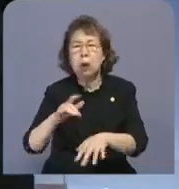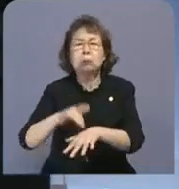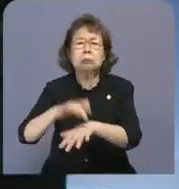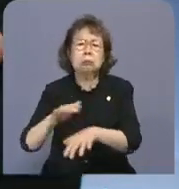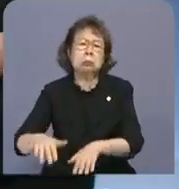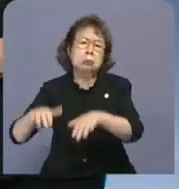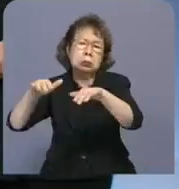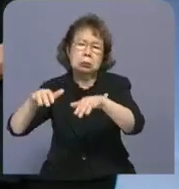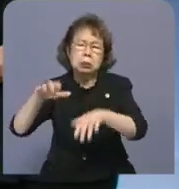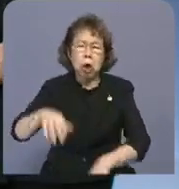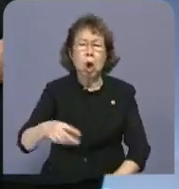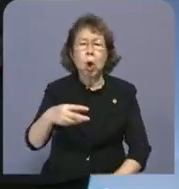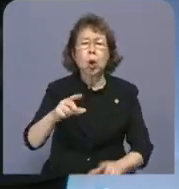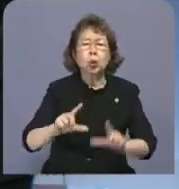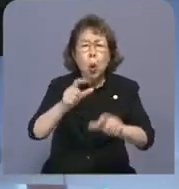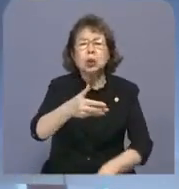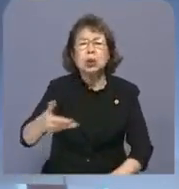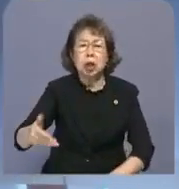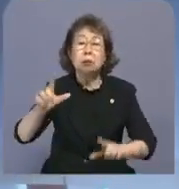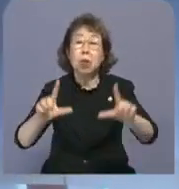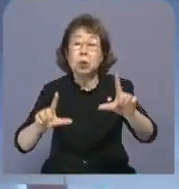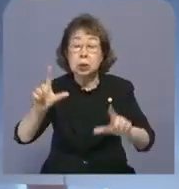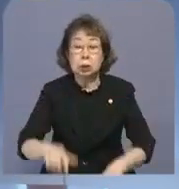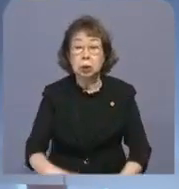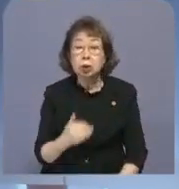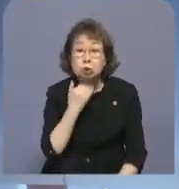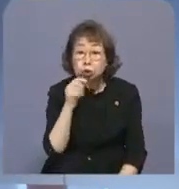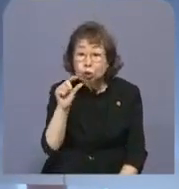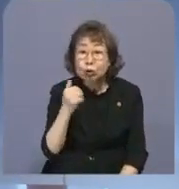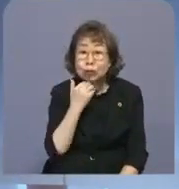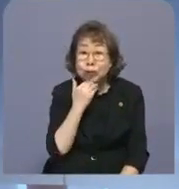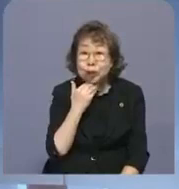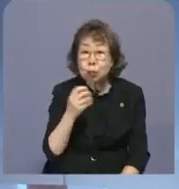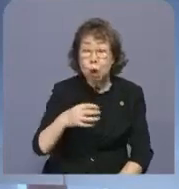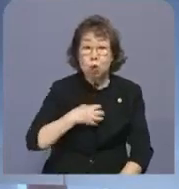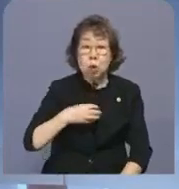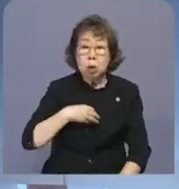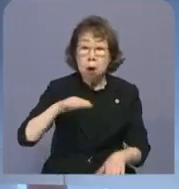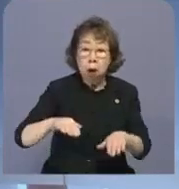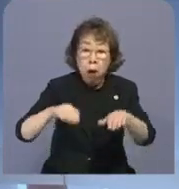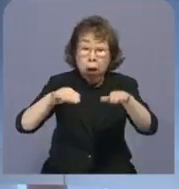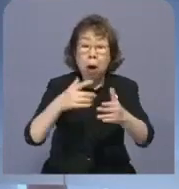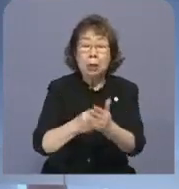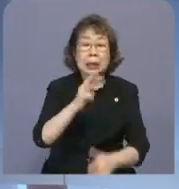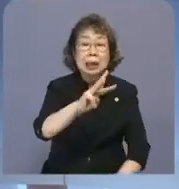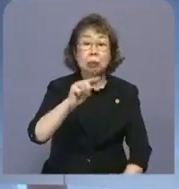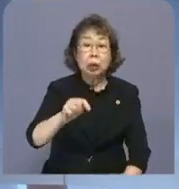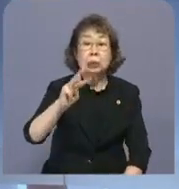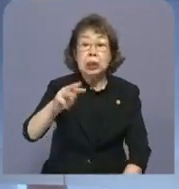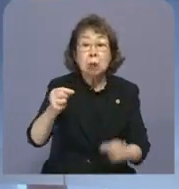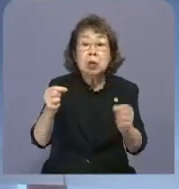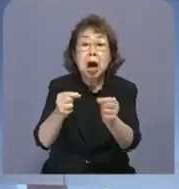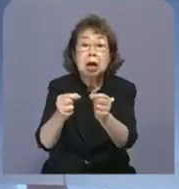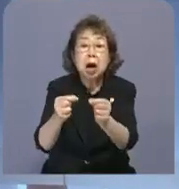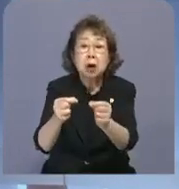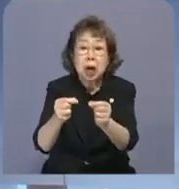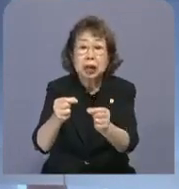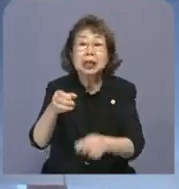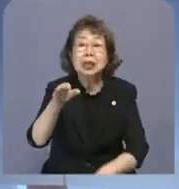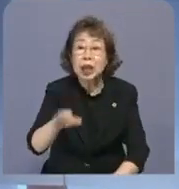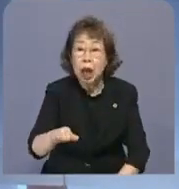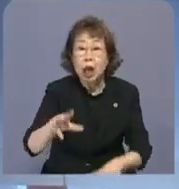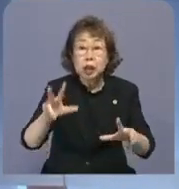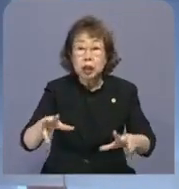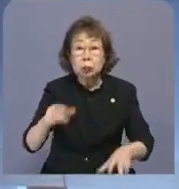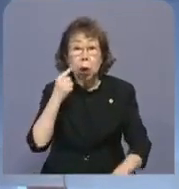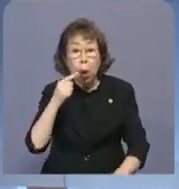지역이 동천의 모습입니다 조금 전까지만 해도 이 위험 단계에 수준의 스웨인 3.3m 에 거 육박한 모습이었는데